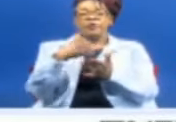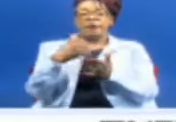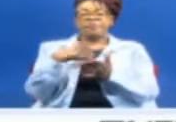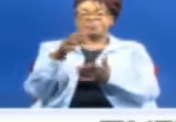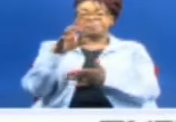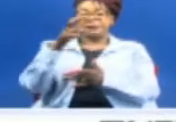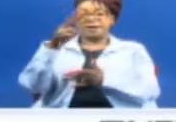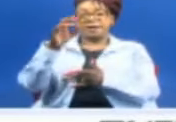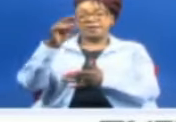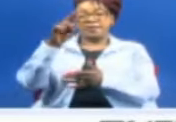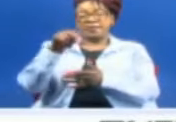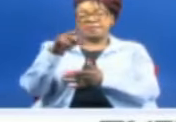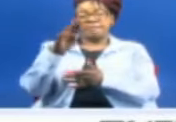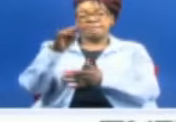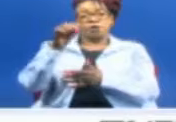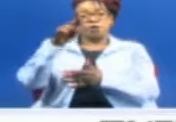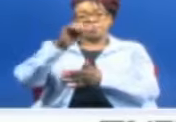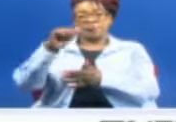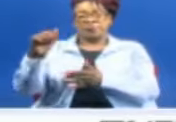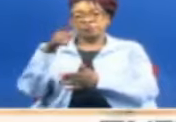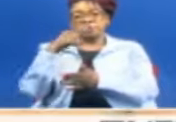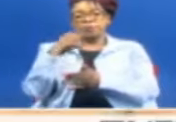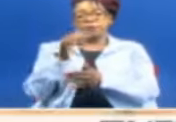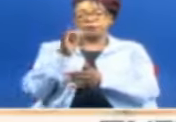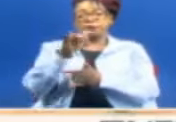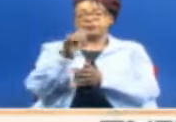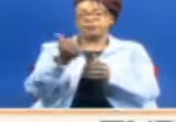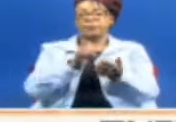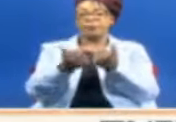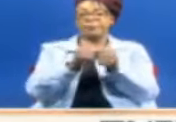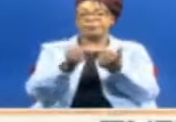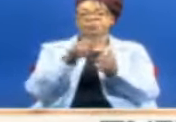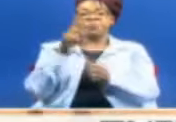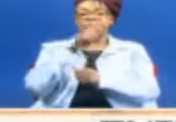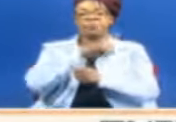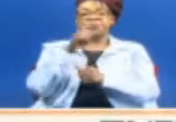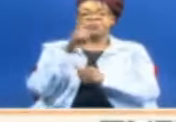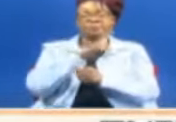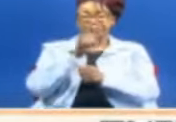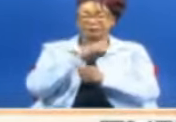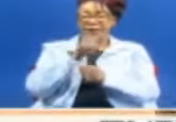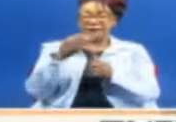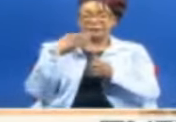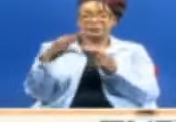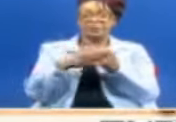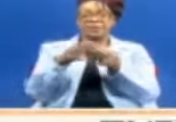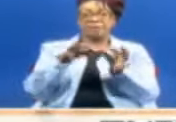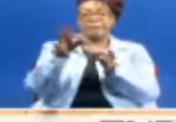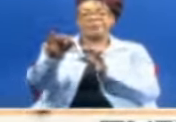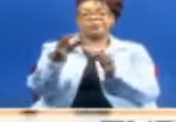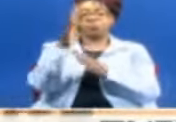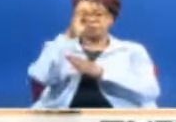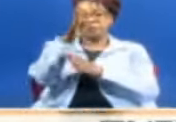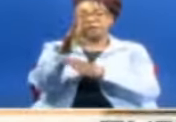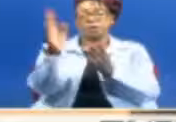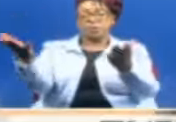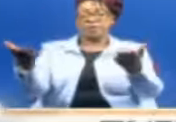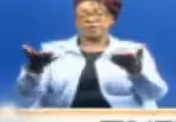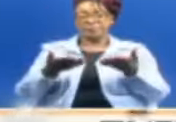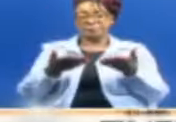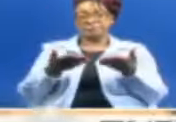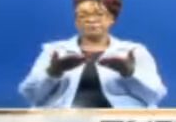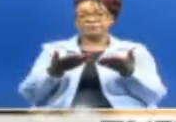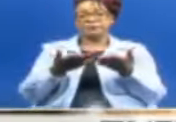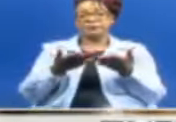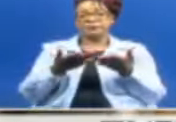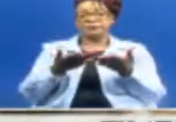Obiri. Moraa, ambaye pia ni bingwa wa michezo ya Jumuiya ya Madola katika mbio za mita 800, Jumapili alikaribishwa kishujaa katika mji wa